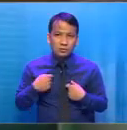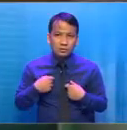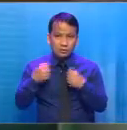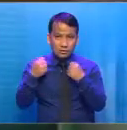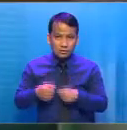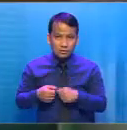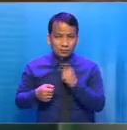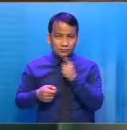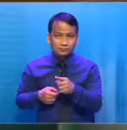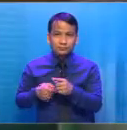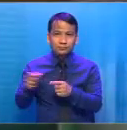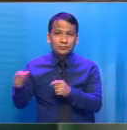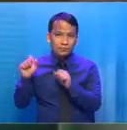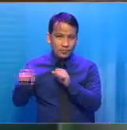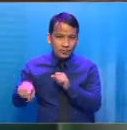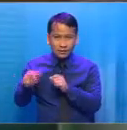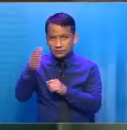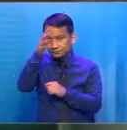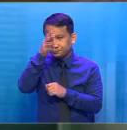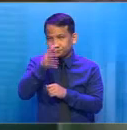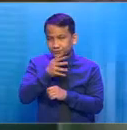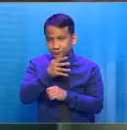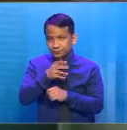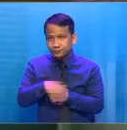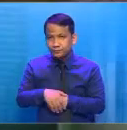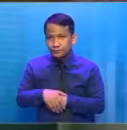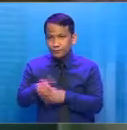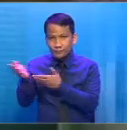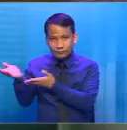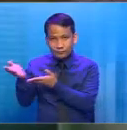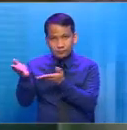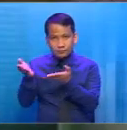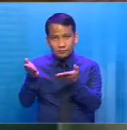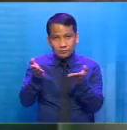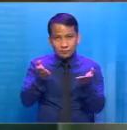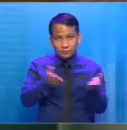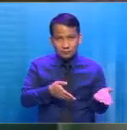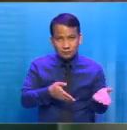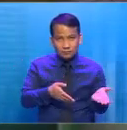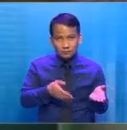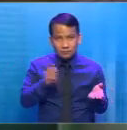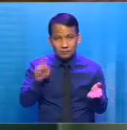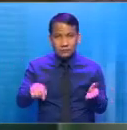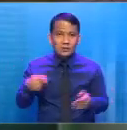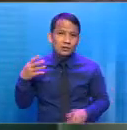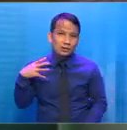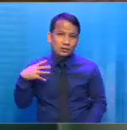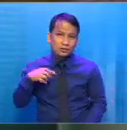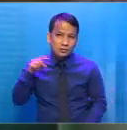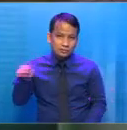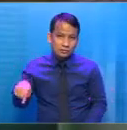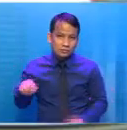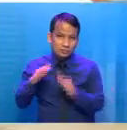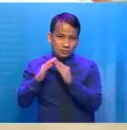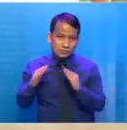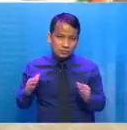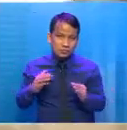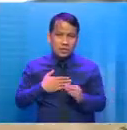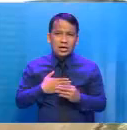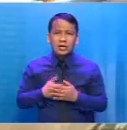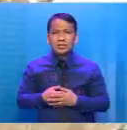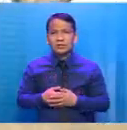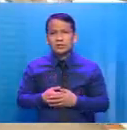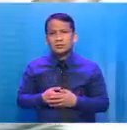kasama rin yung kanilang mga magulang. Hinahatid at inihintay nila dito sa bahay ko.